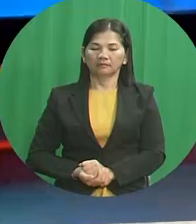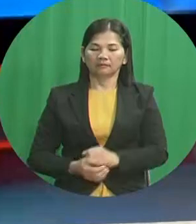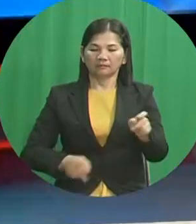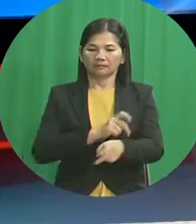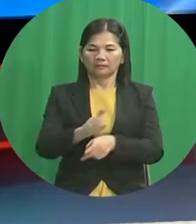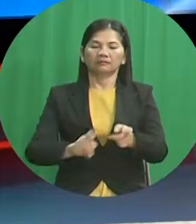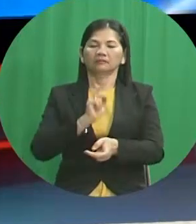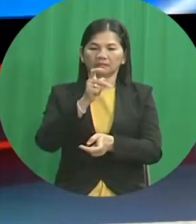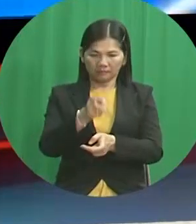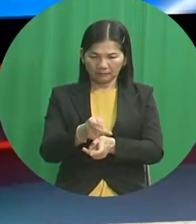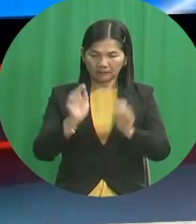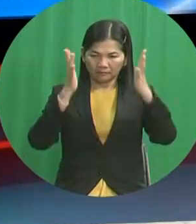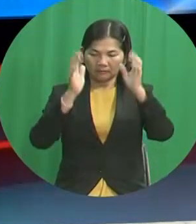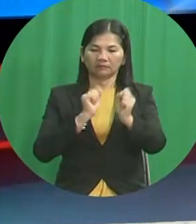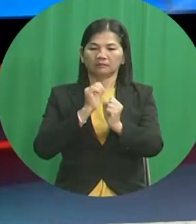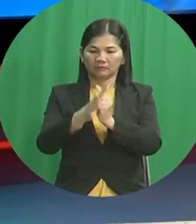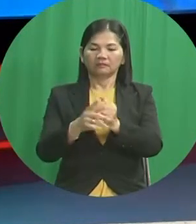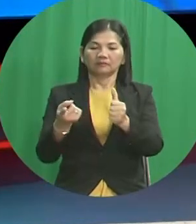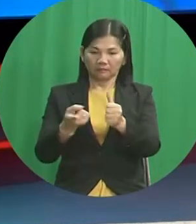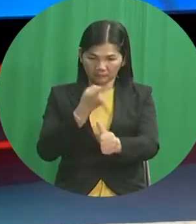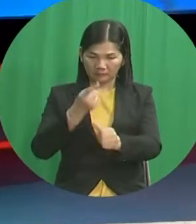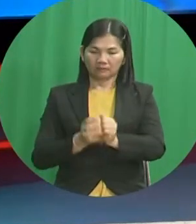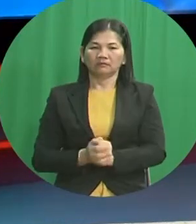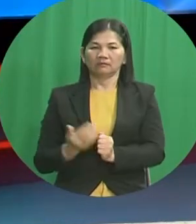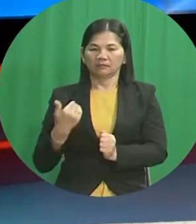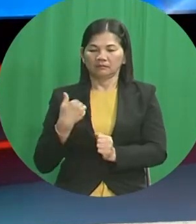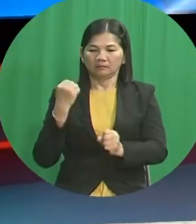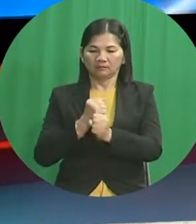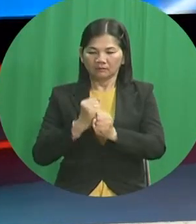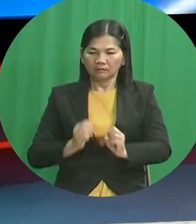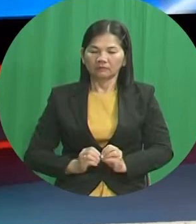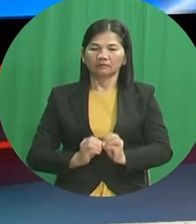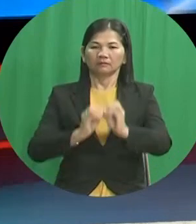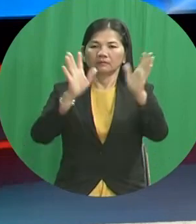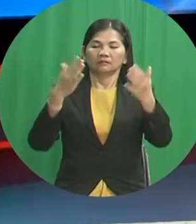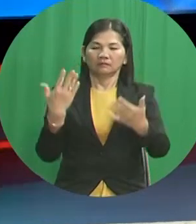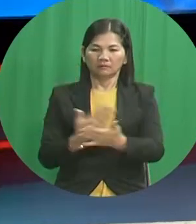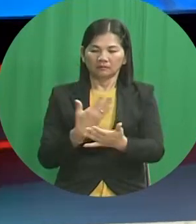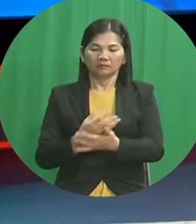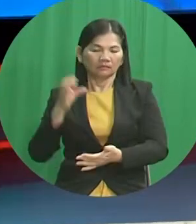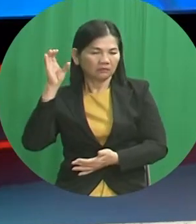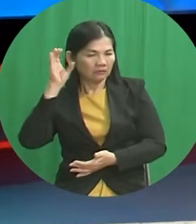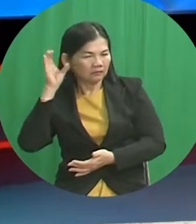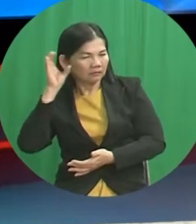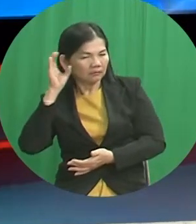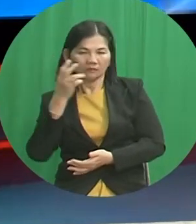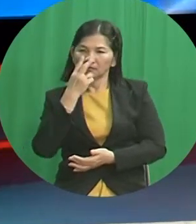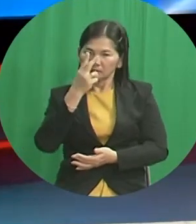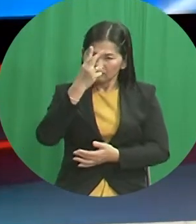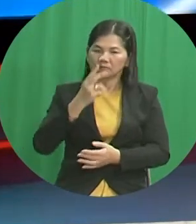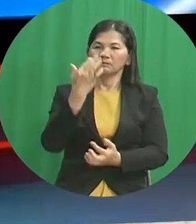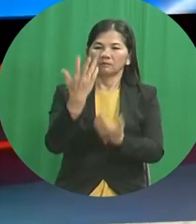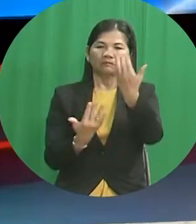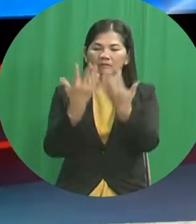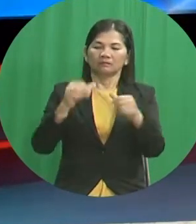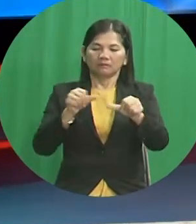ទូរទស្សនិកជនជាទីគោរពផ្ដាំព័ត៌មានជាដំបូងគេនេះដែរគឺករណីផ្ទុះឡើងថ្មីត្រូវបានគេលើនិងបានឃើញផ្ទុះយ៉ាងឆាប់